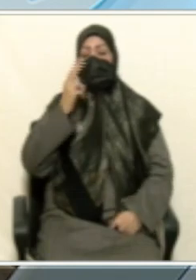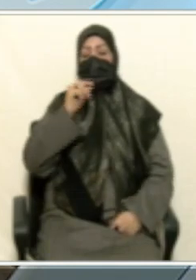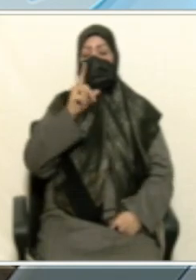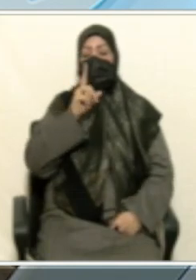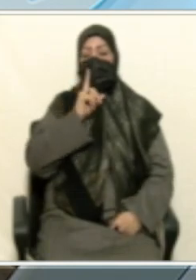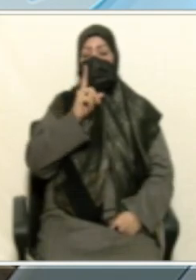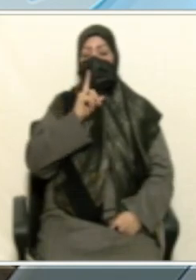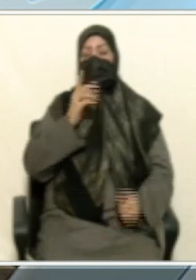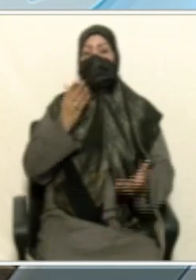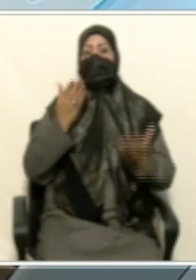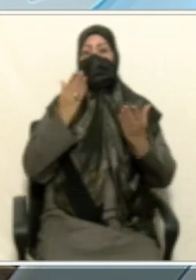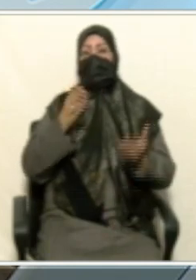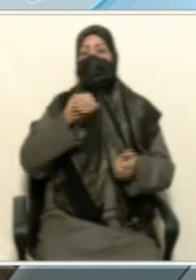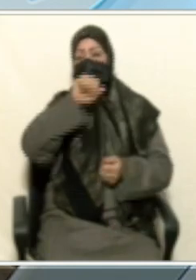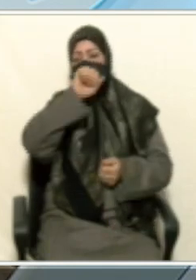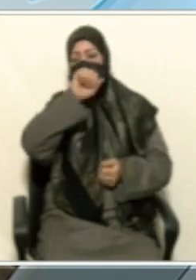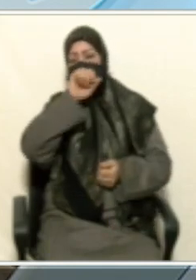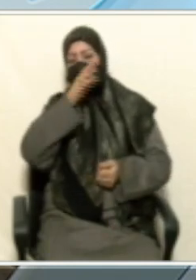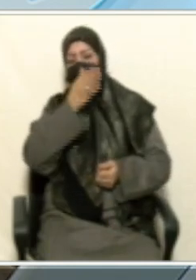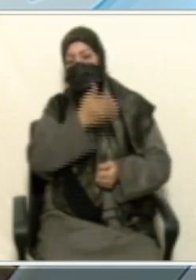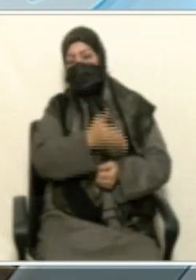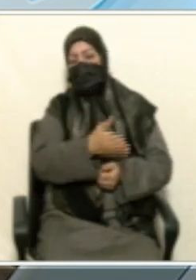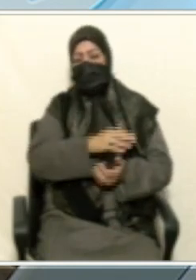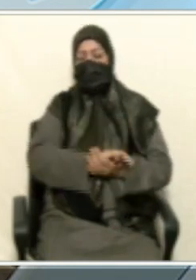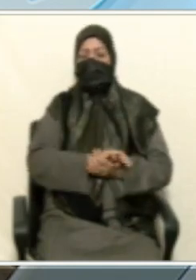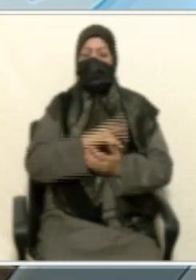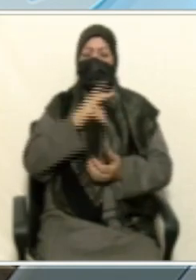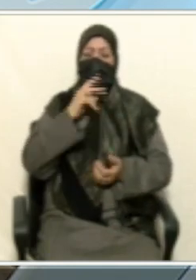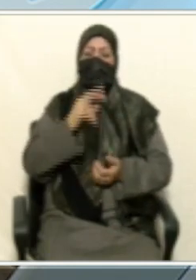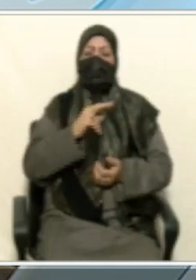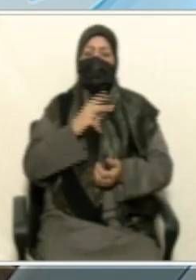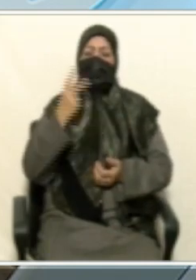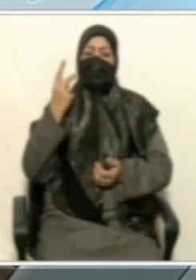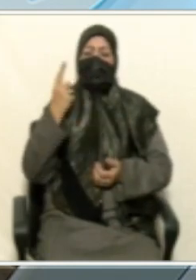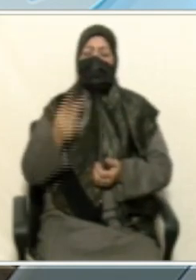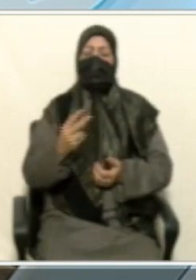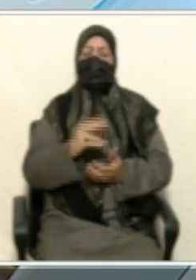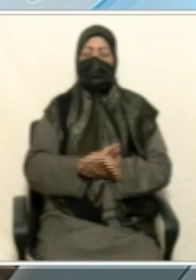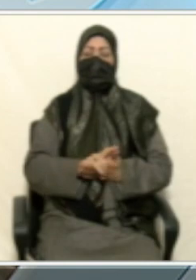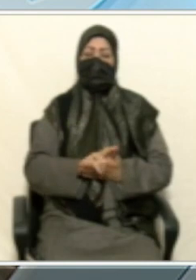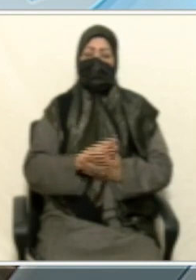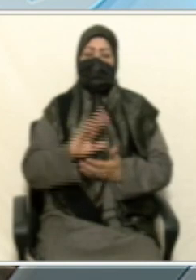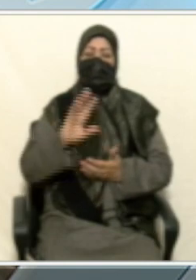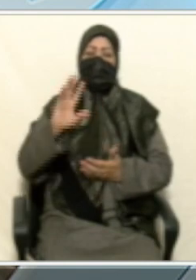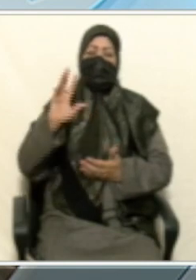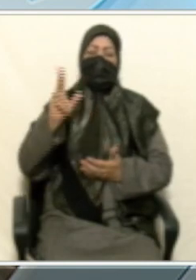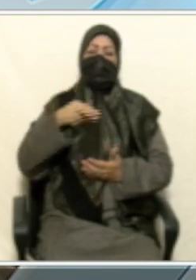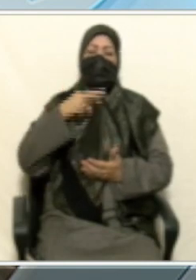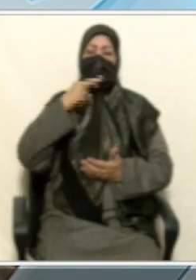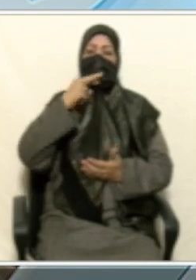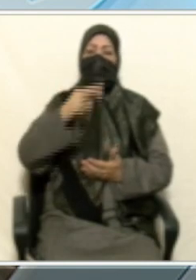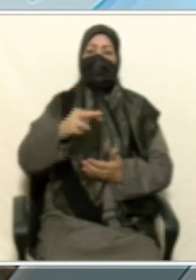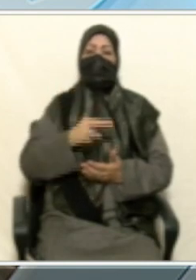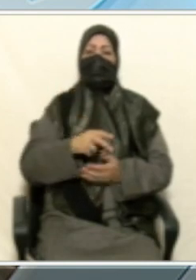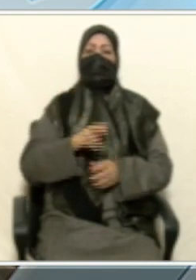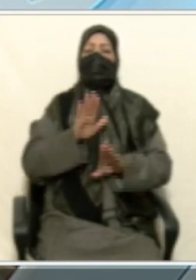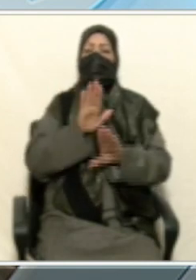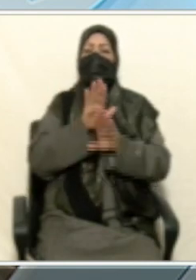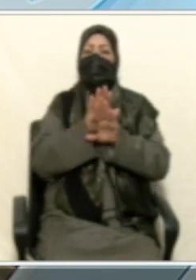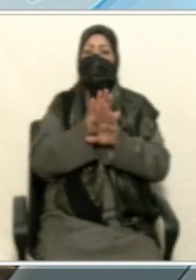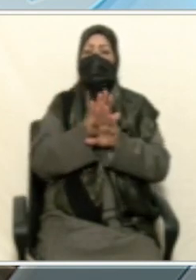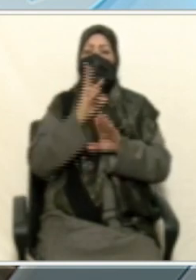ما ذكر التوحيد في موطن إلا وذكر بر الوالدين خلفه. قال الله عز